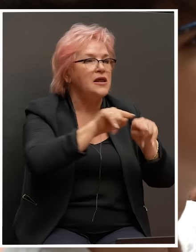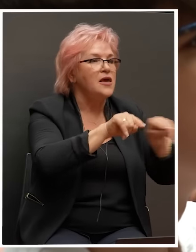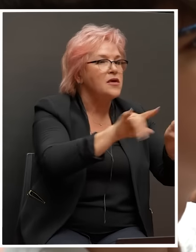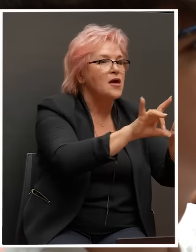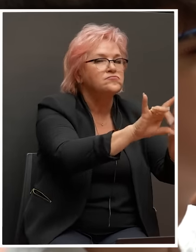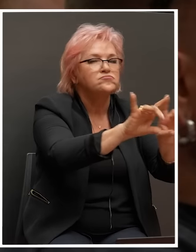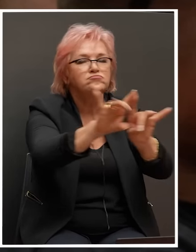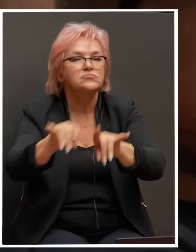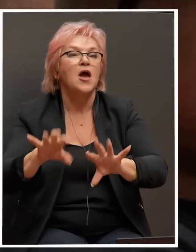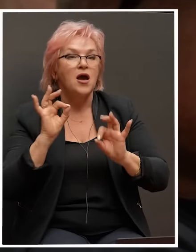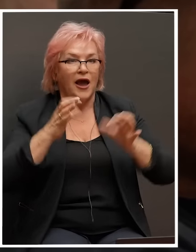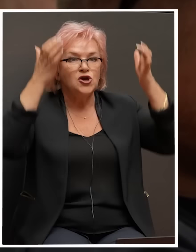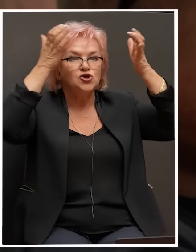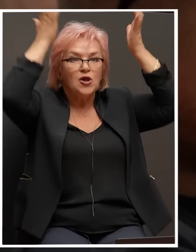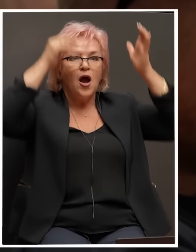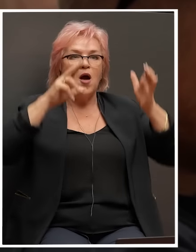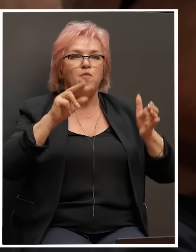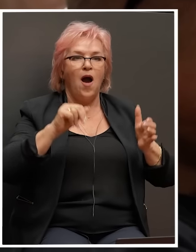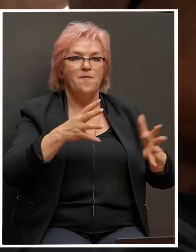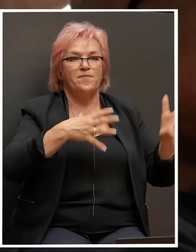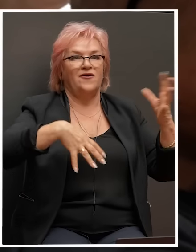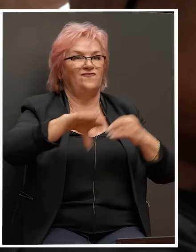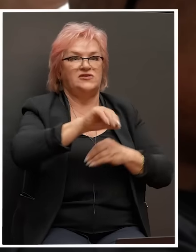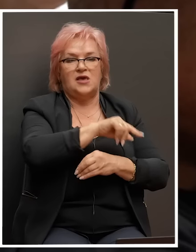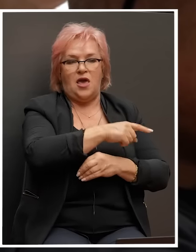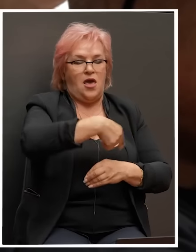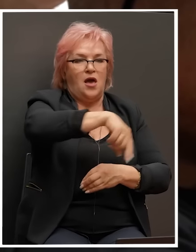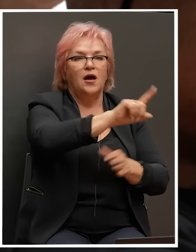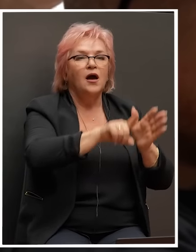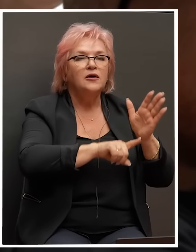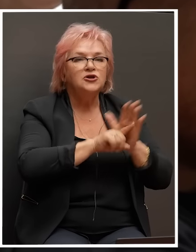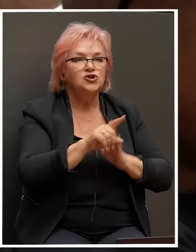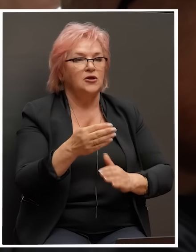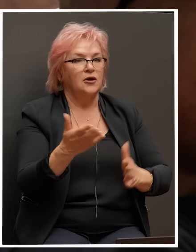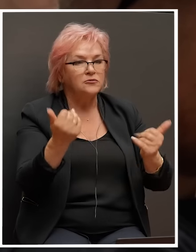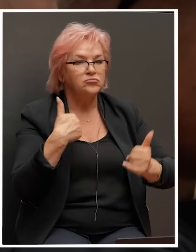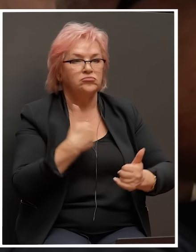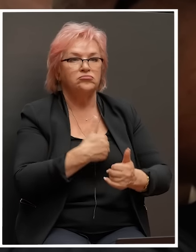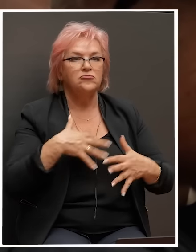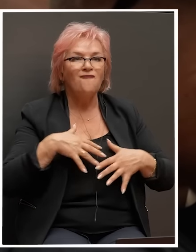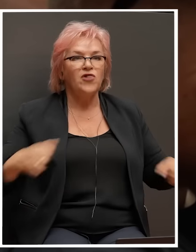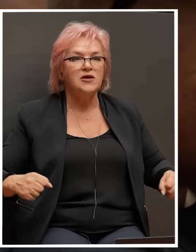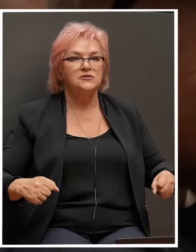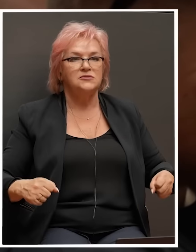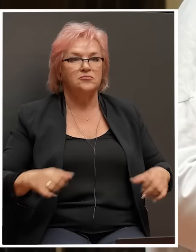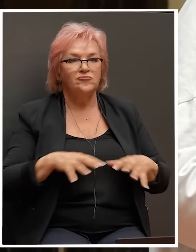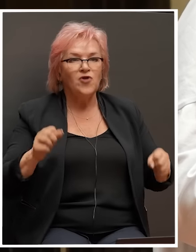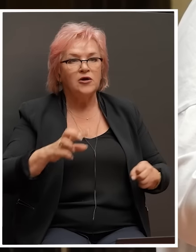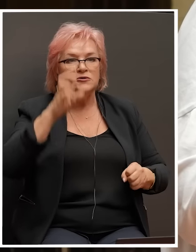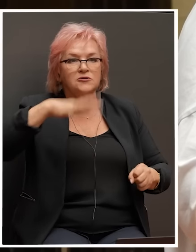практически, они, разумеется, как все нормальные священники, в какой-то момент начинают претендовать на власть светскую.